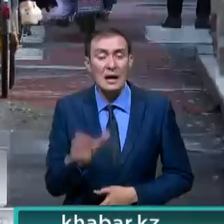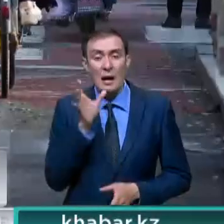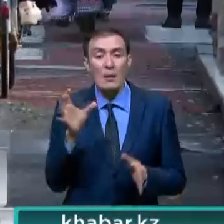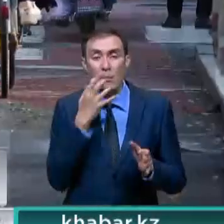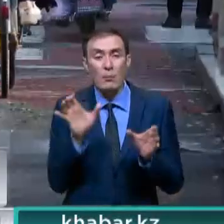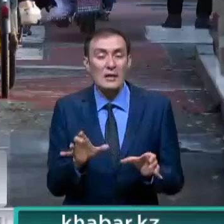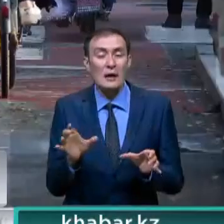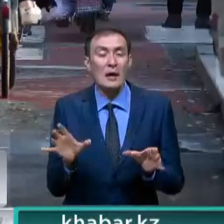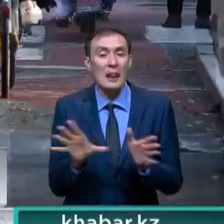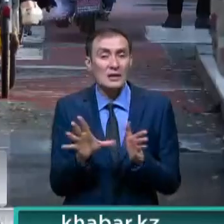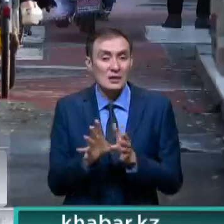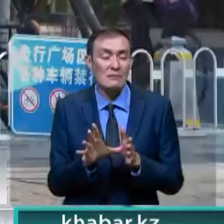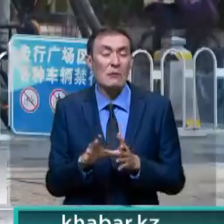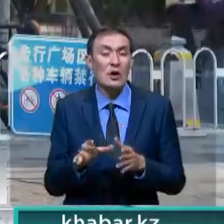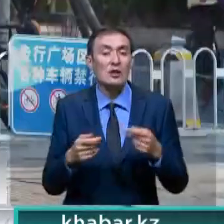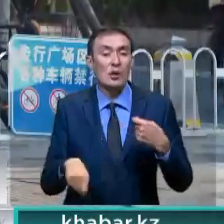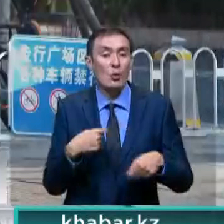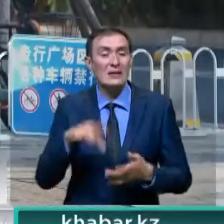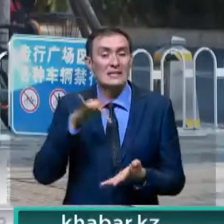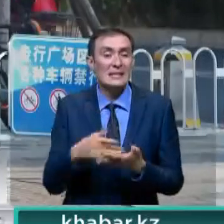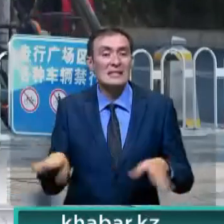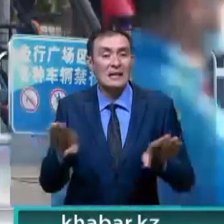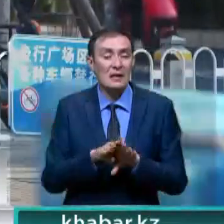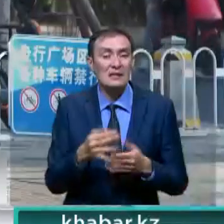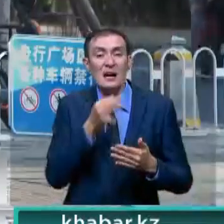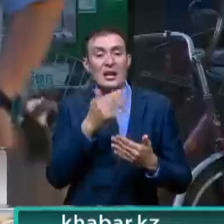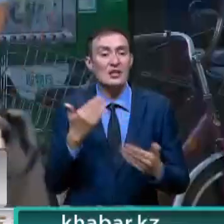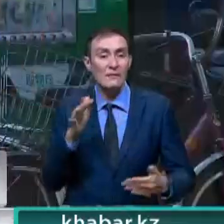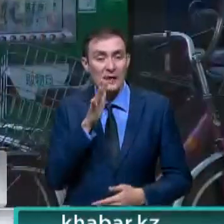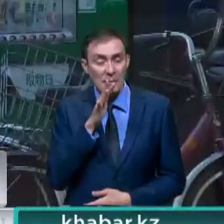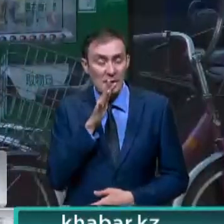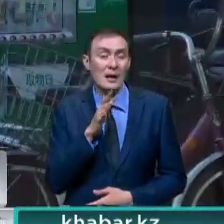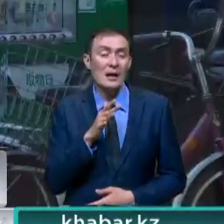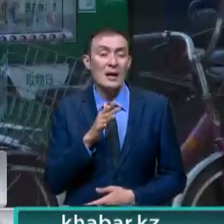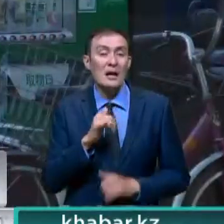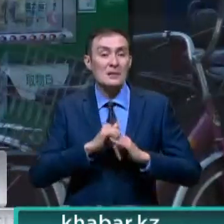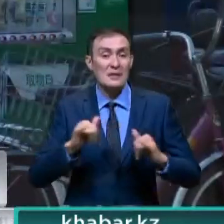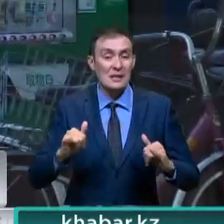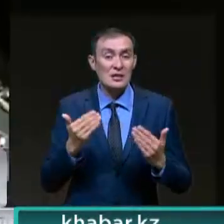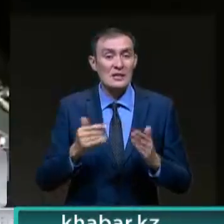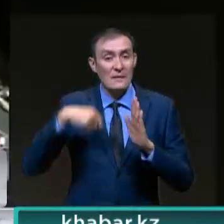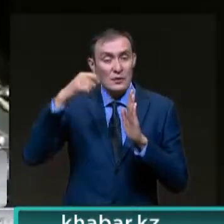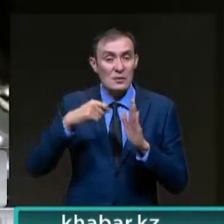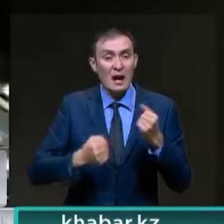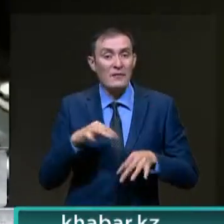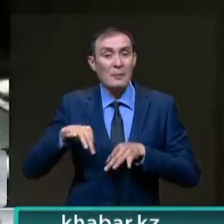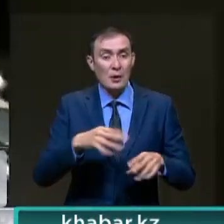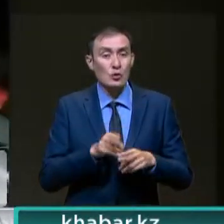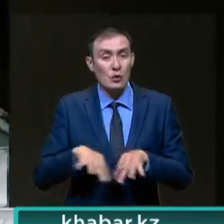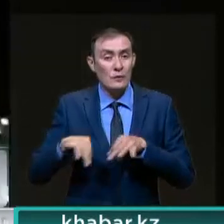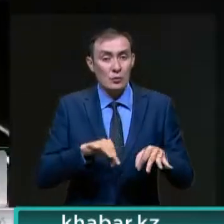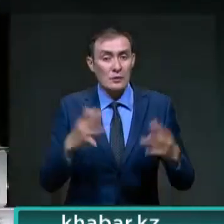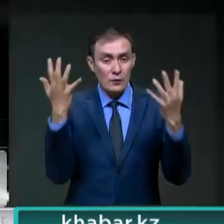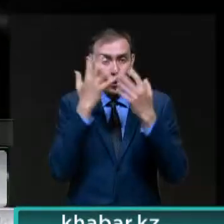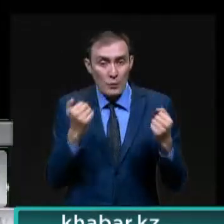и микроволновками. Торговые центры закрываются раньше положенного времени. В СМИ распространяется видео с автомобилями, которые двигаются